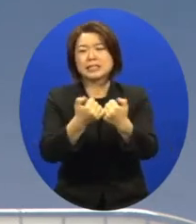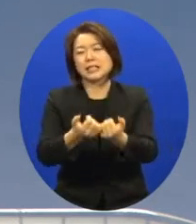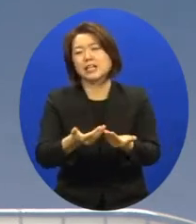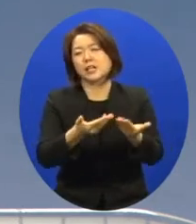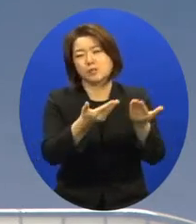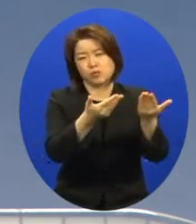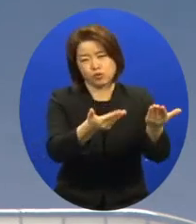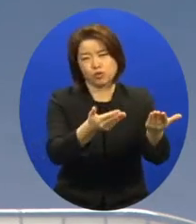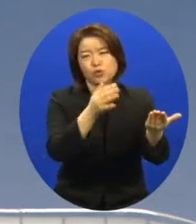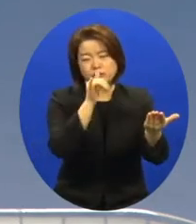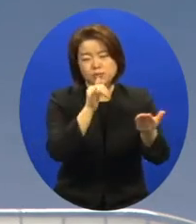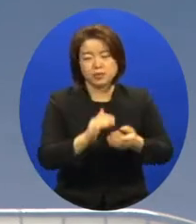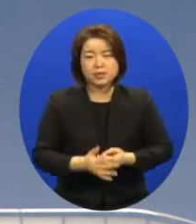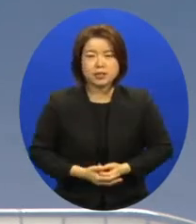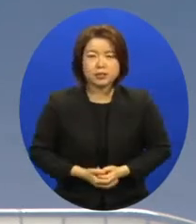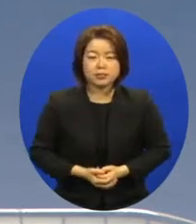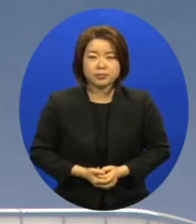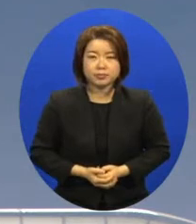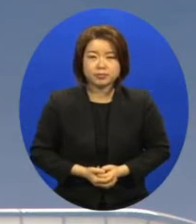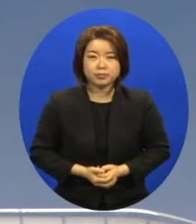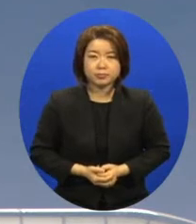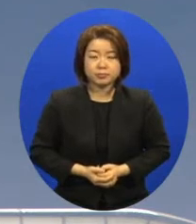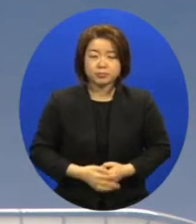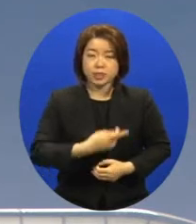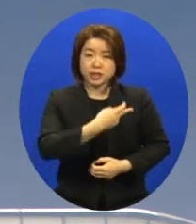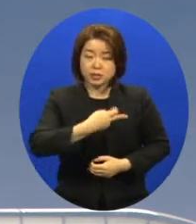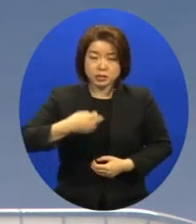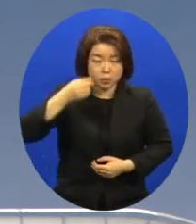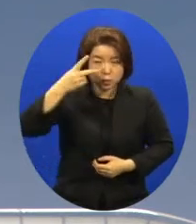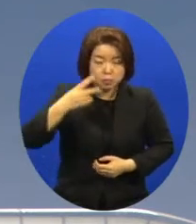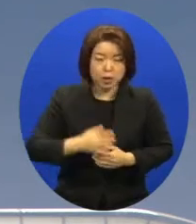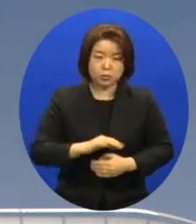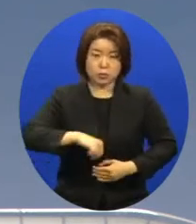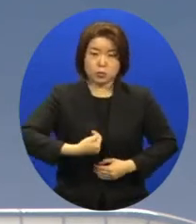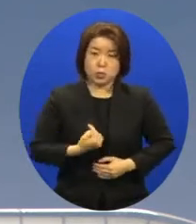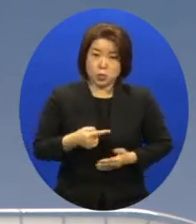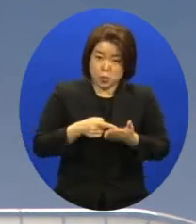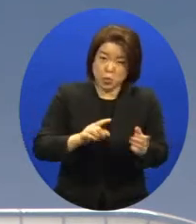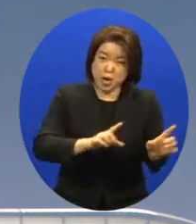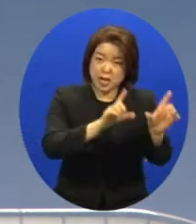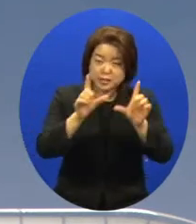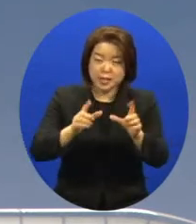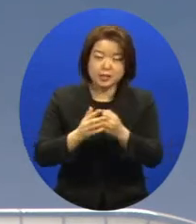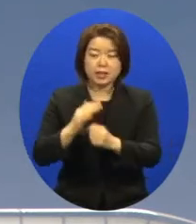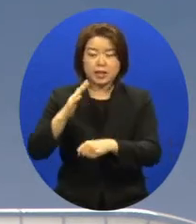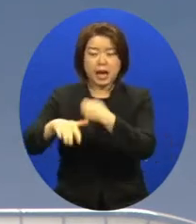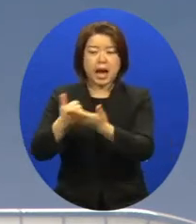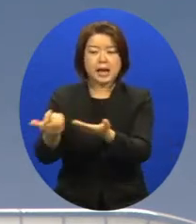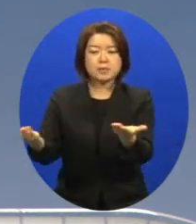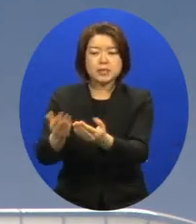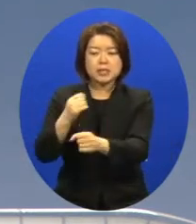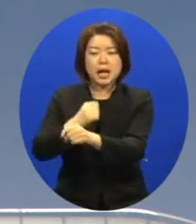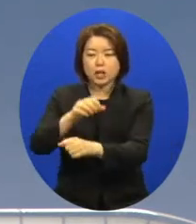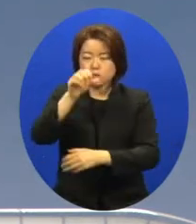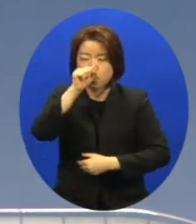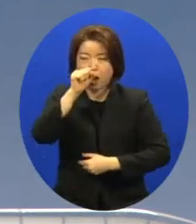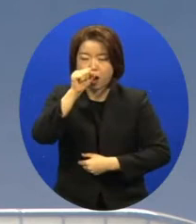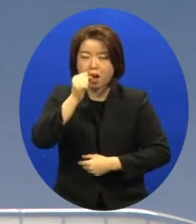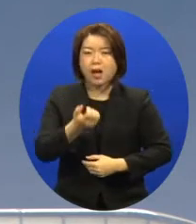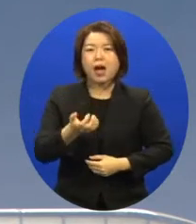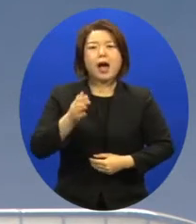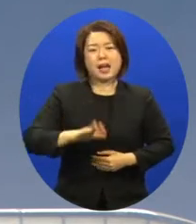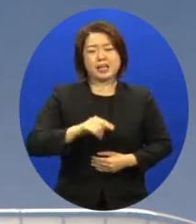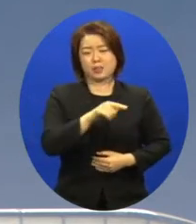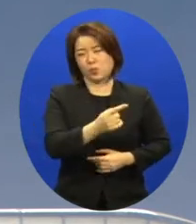말씀을 하고 있는 건데요 사도 바울은 독신으로 사는 게 하나님의 일을 하기에 더 좋지만 그러나